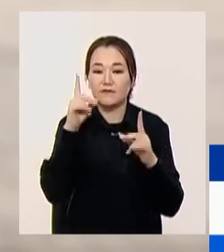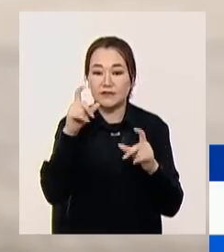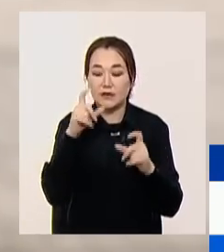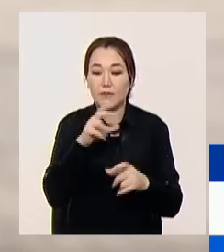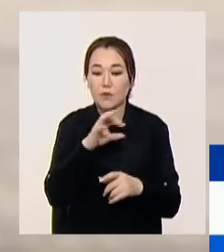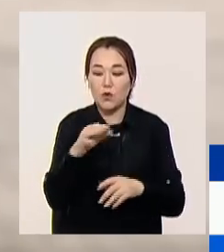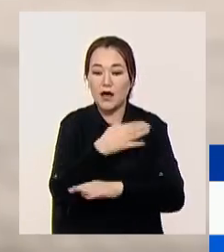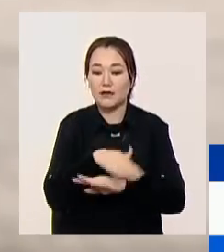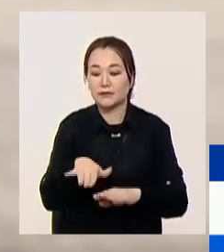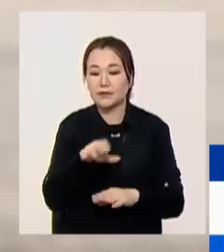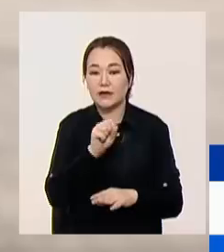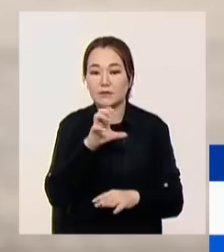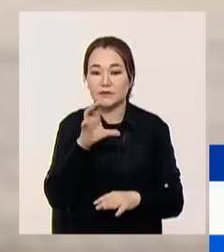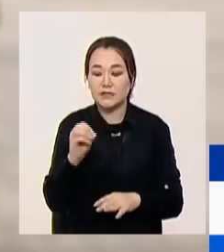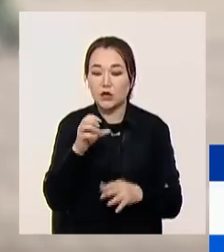по адресу